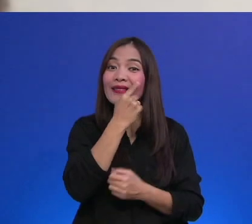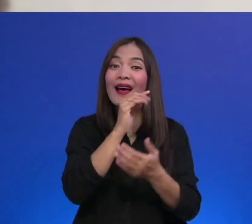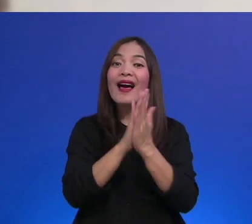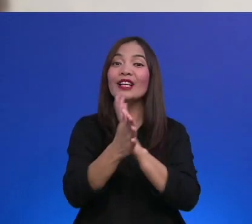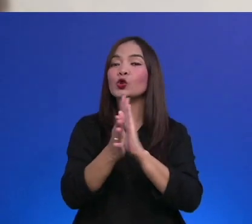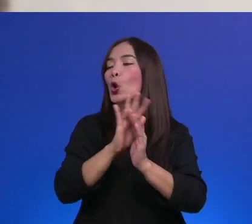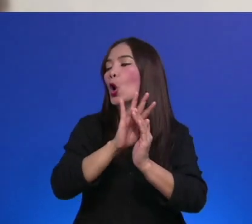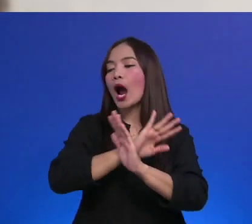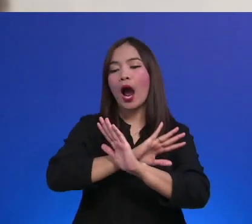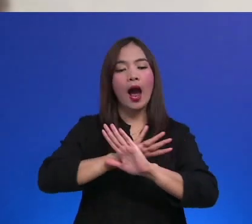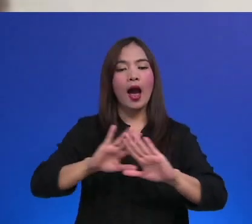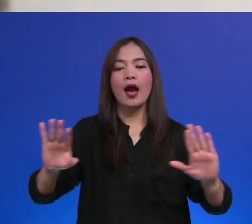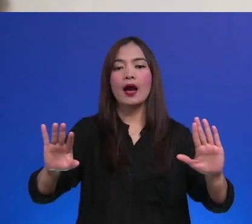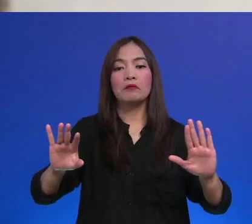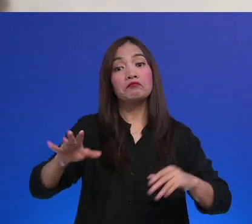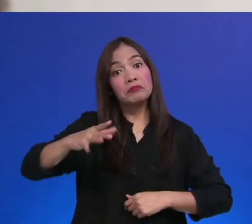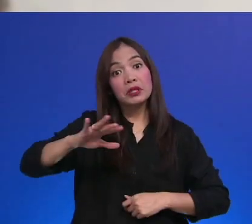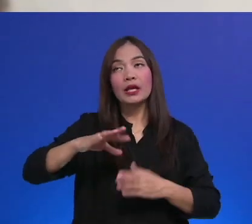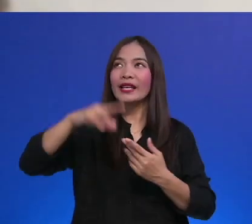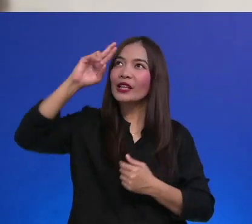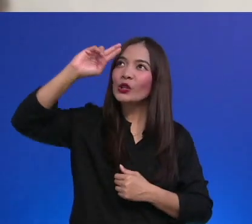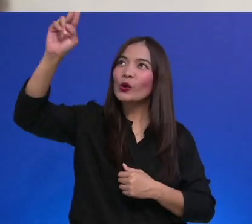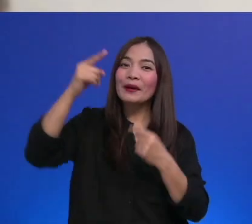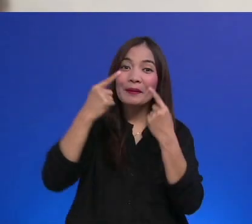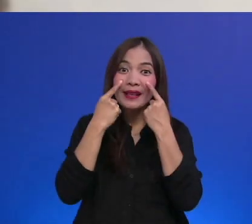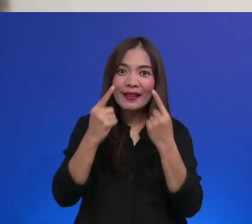bisa saja Tuan menyatakan diri